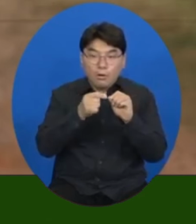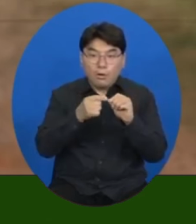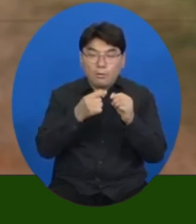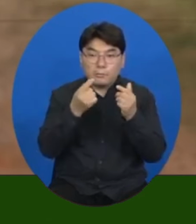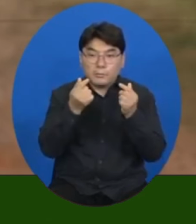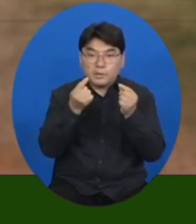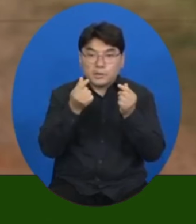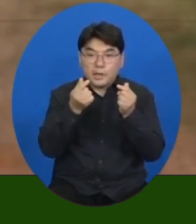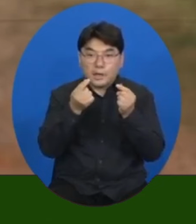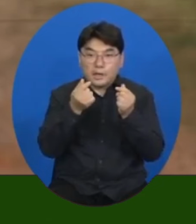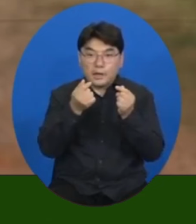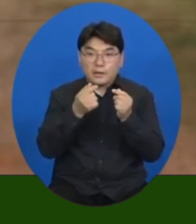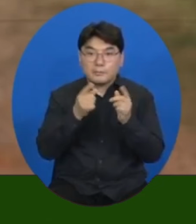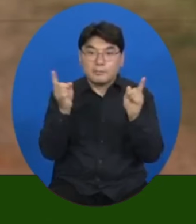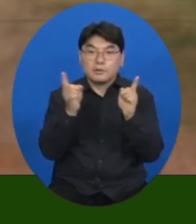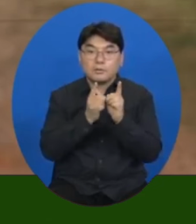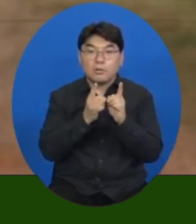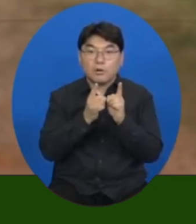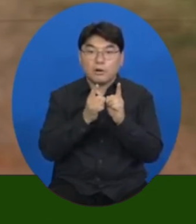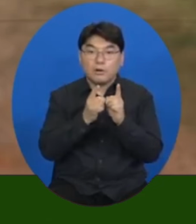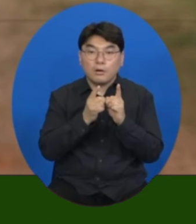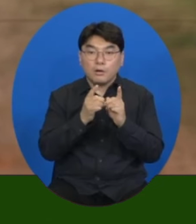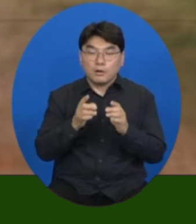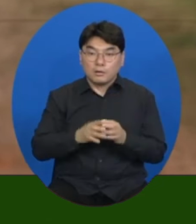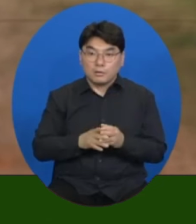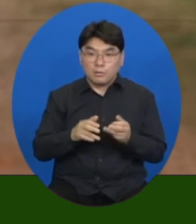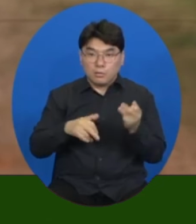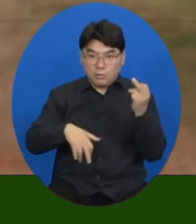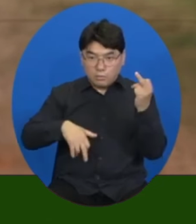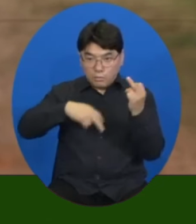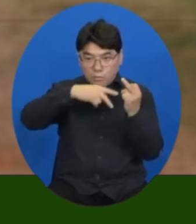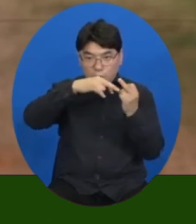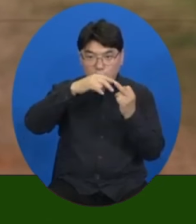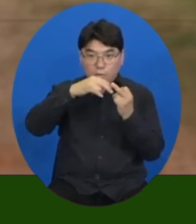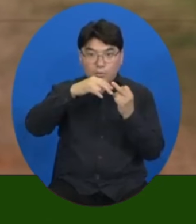만나는 거 아니냐 올라가 보니까 다른 봉이 와 있더라니까요